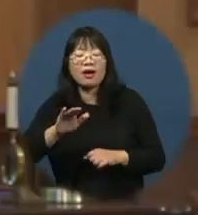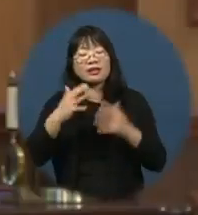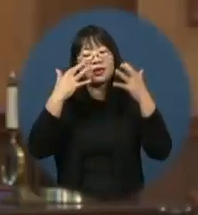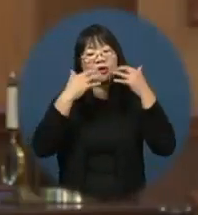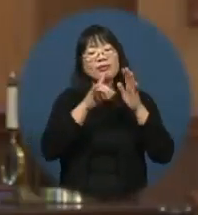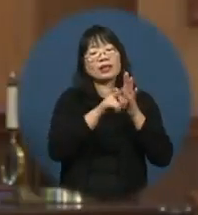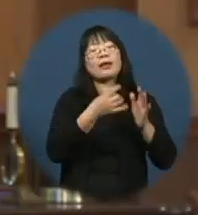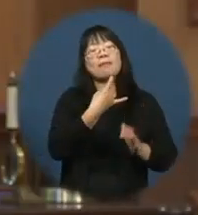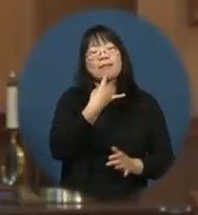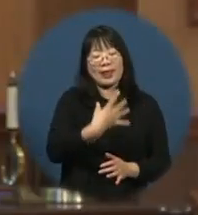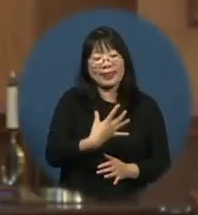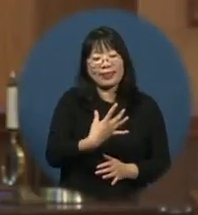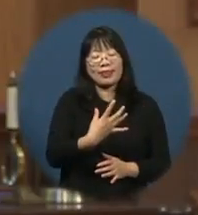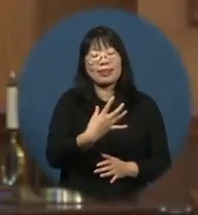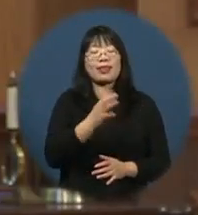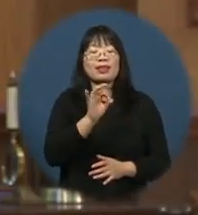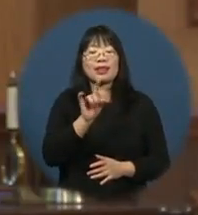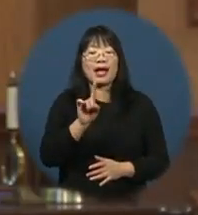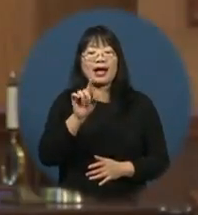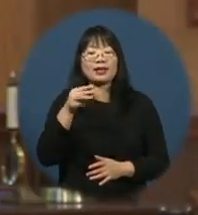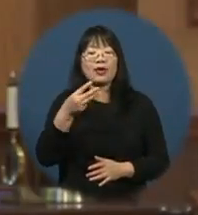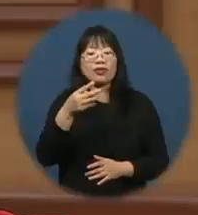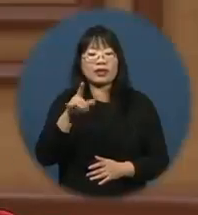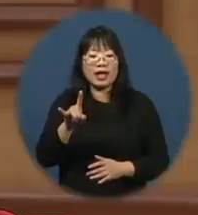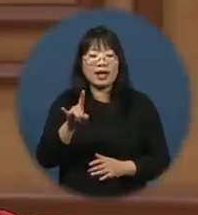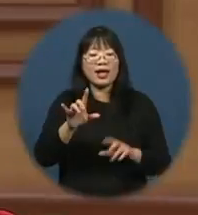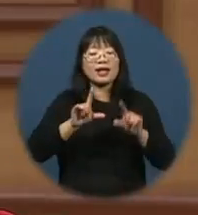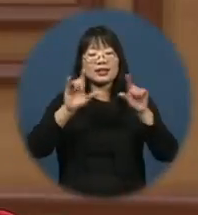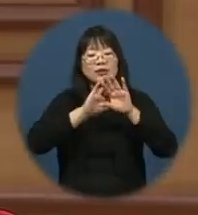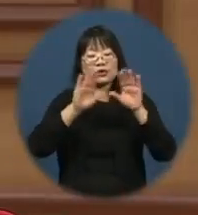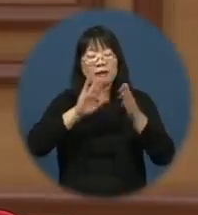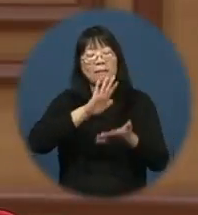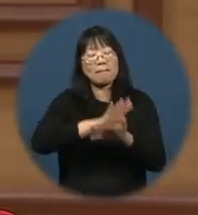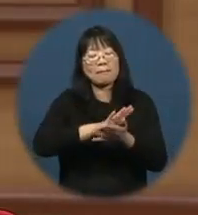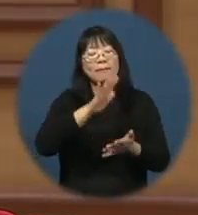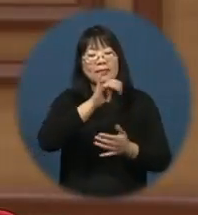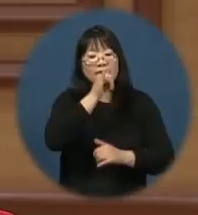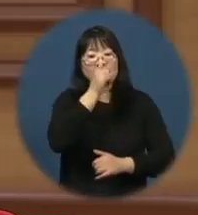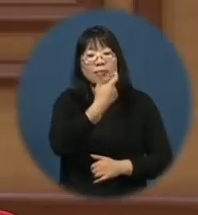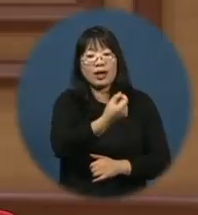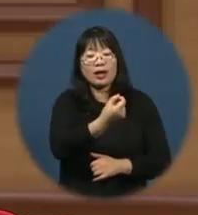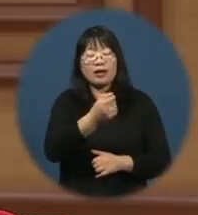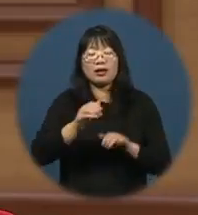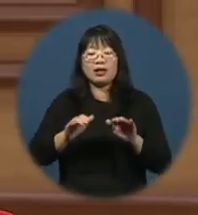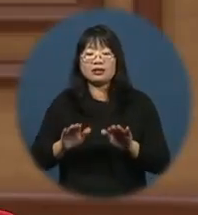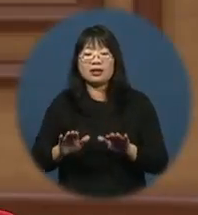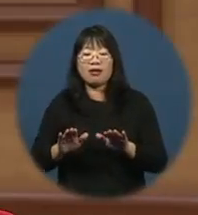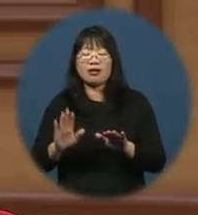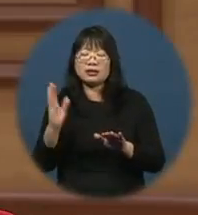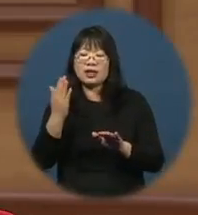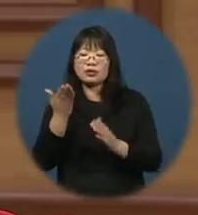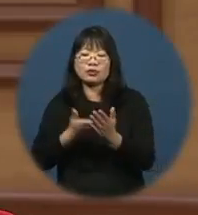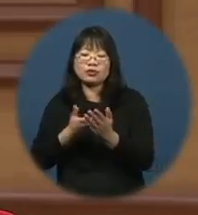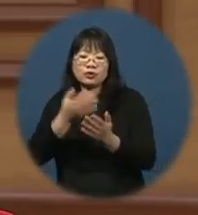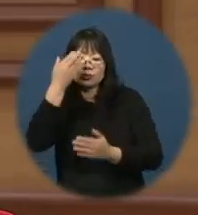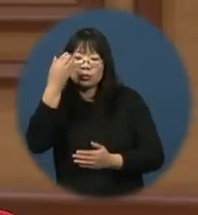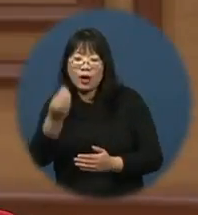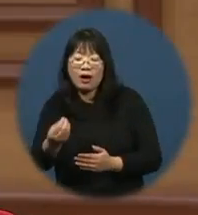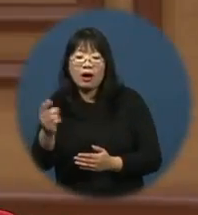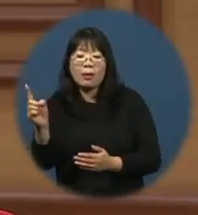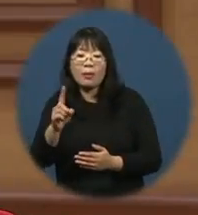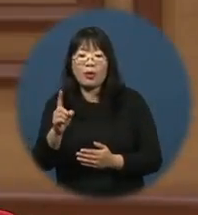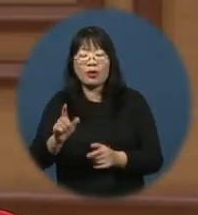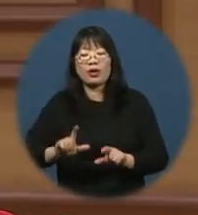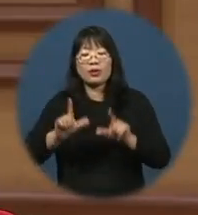그렇습니다. 네. 그리고 최근에 보도에 의하면은 동해바다의 수온이 너무 올라서 이미 그